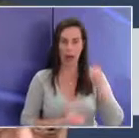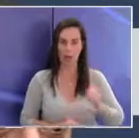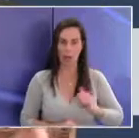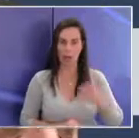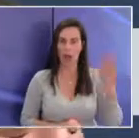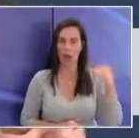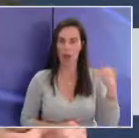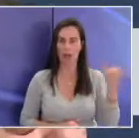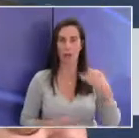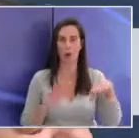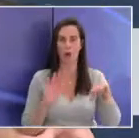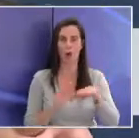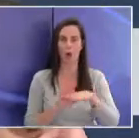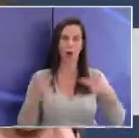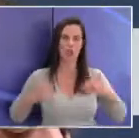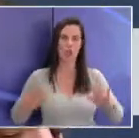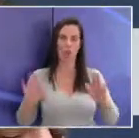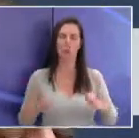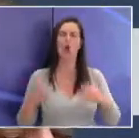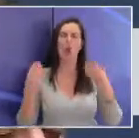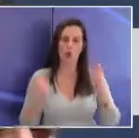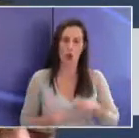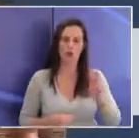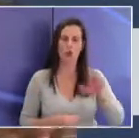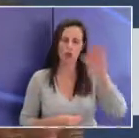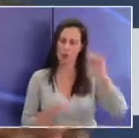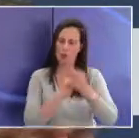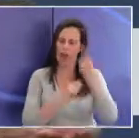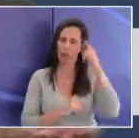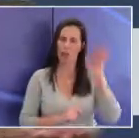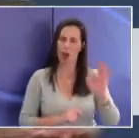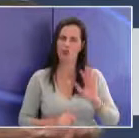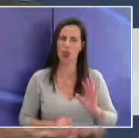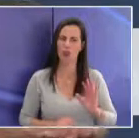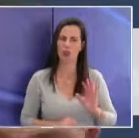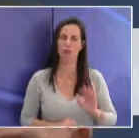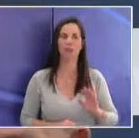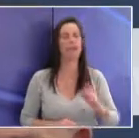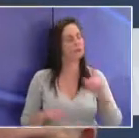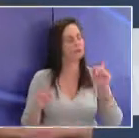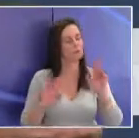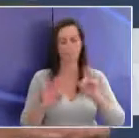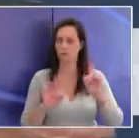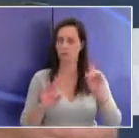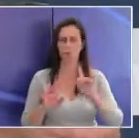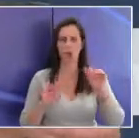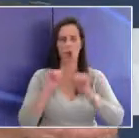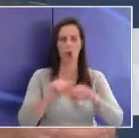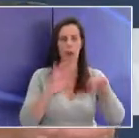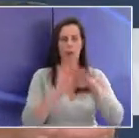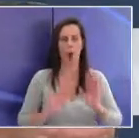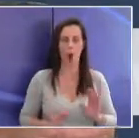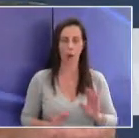היה מאז ומתמיד חוק ההשתמטות. טוב שיש עתיד חזרה בה מהטעות שעשתה והסירה את התמיכה בחוק בעוד